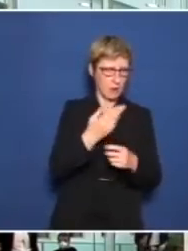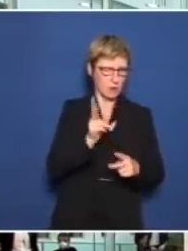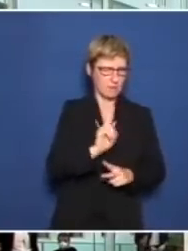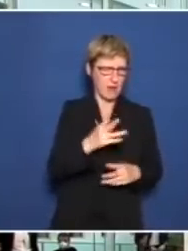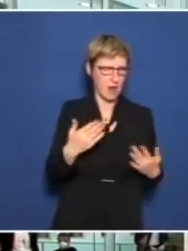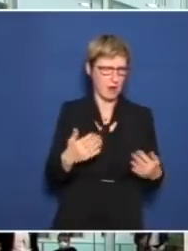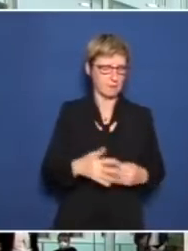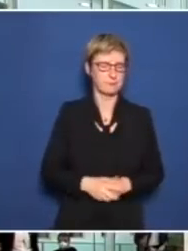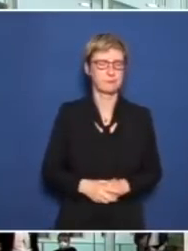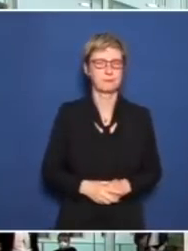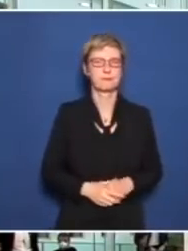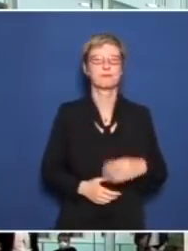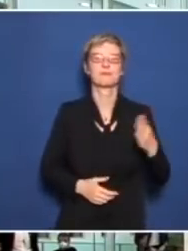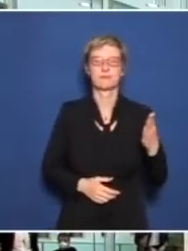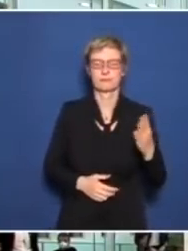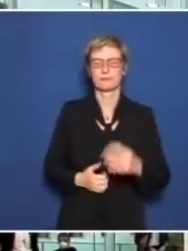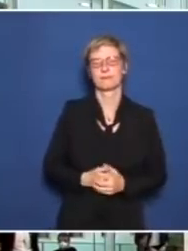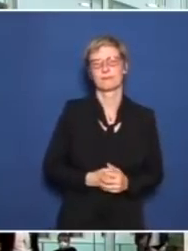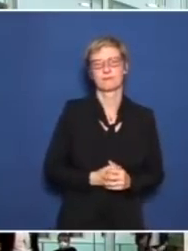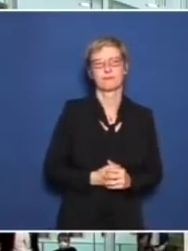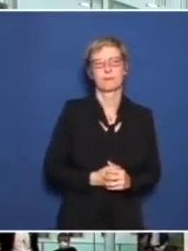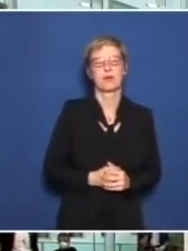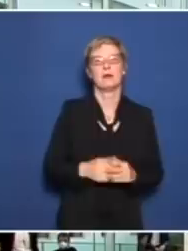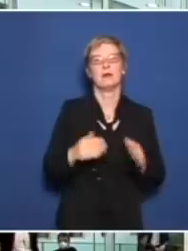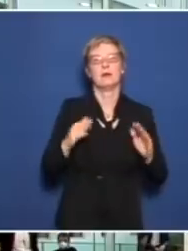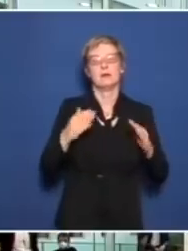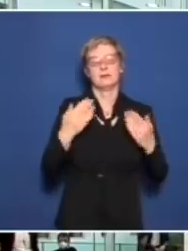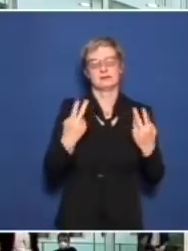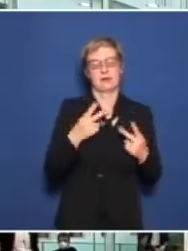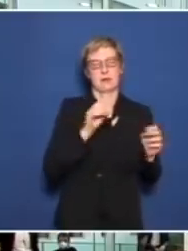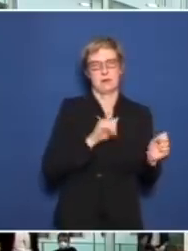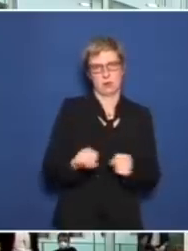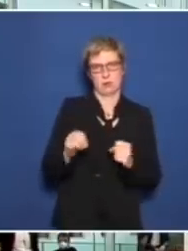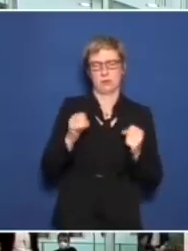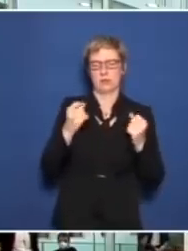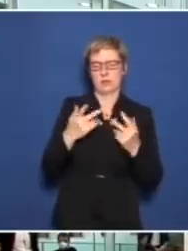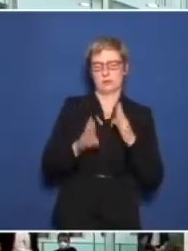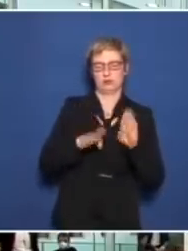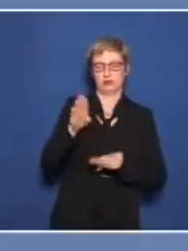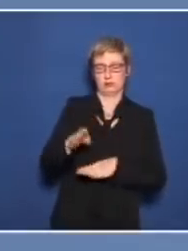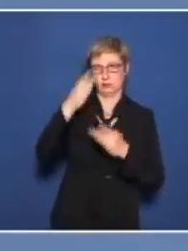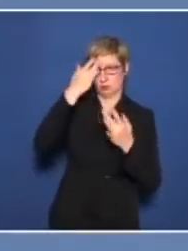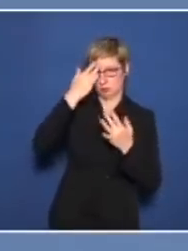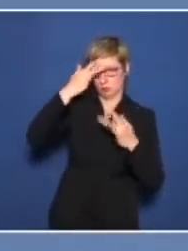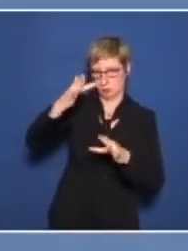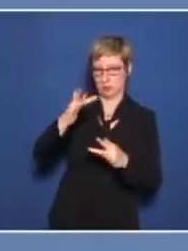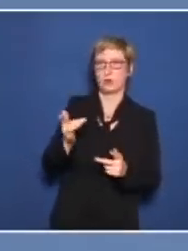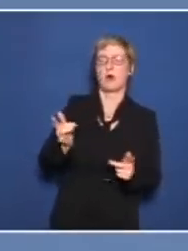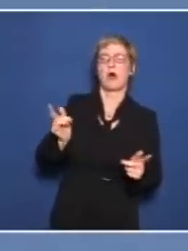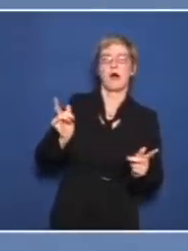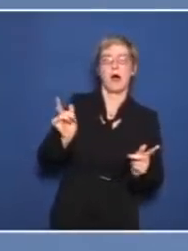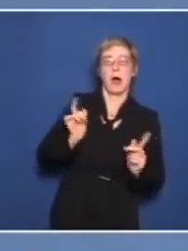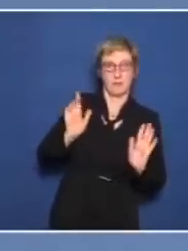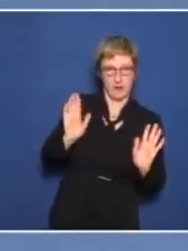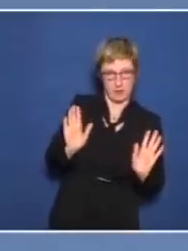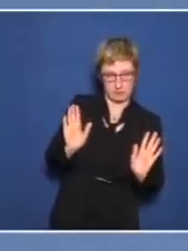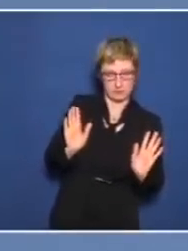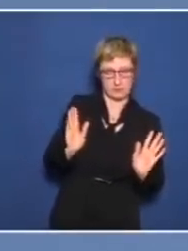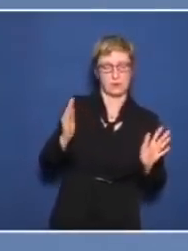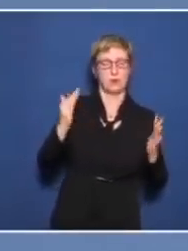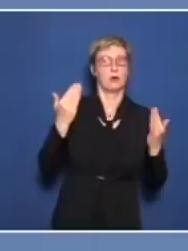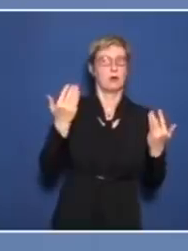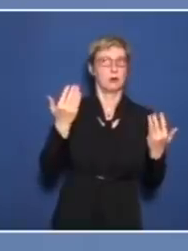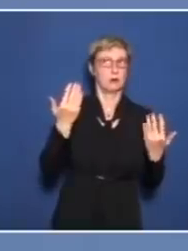hat das Ganze natürlich zwei Vorfacetten sozusagen. Das erste ist die Frage der Zulassung. die wir Stand heute, wenn nichts